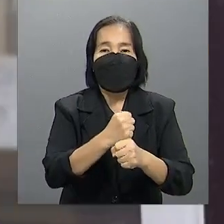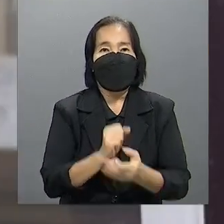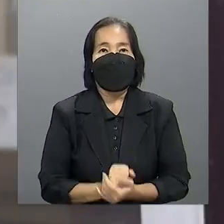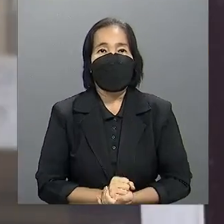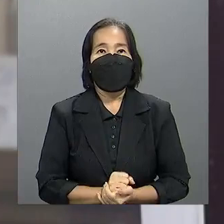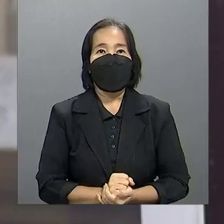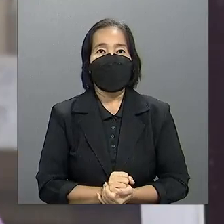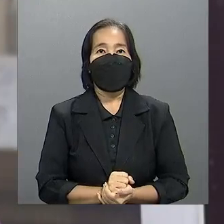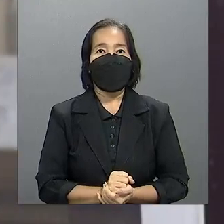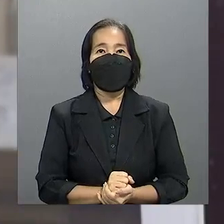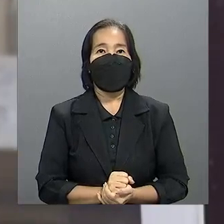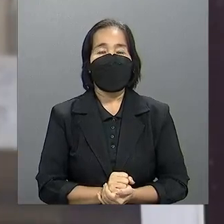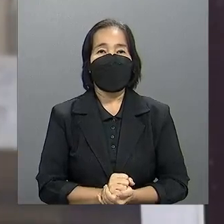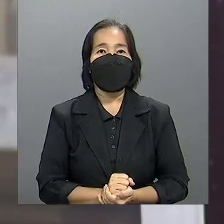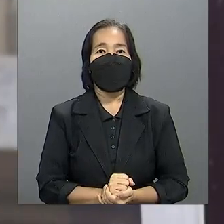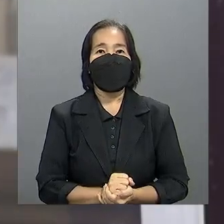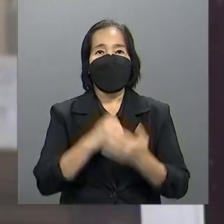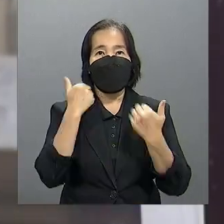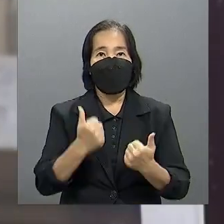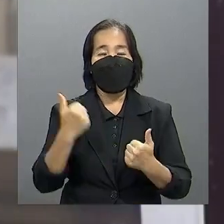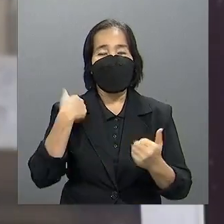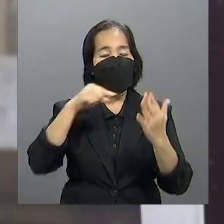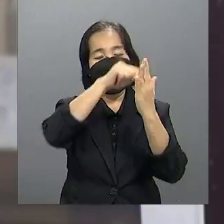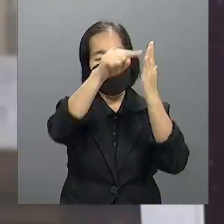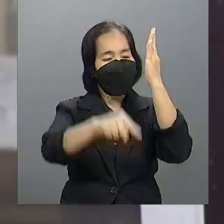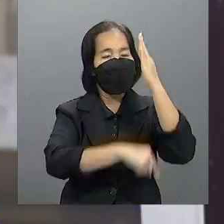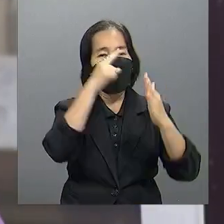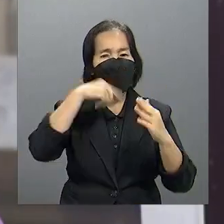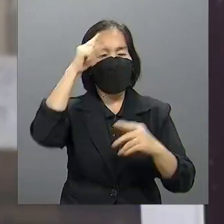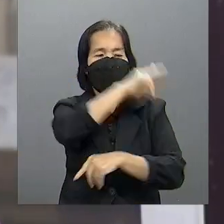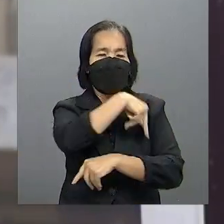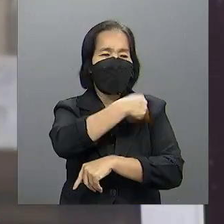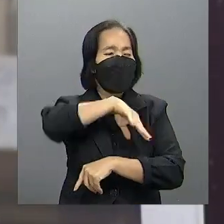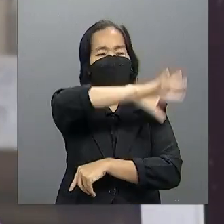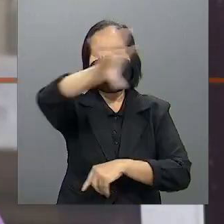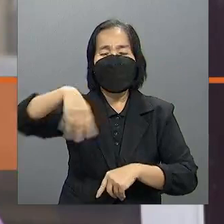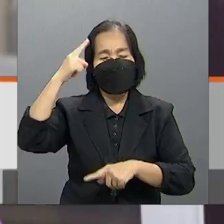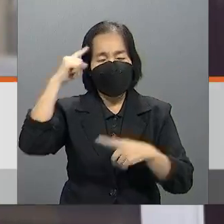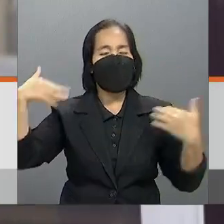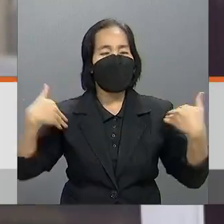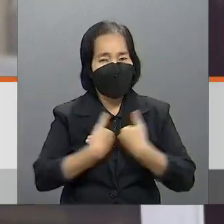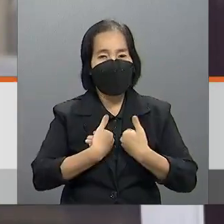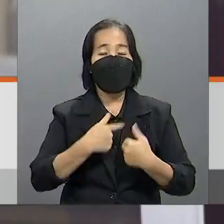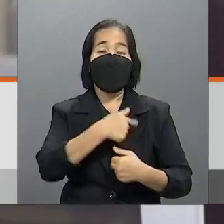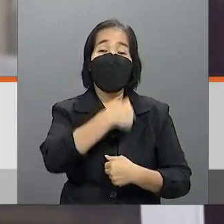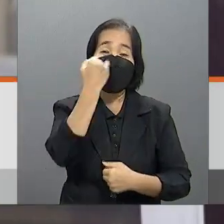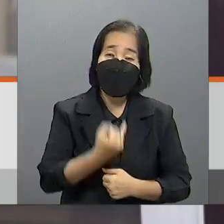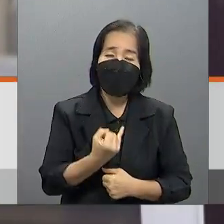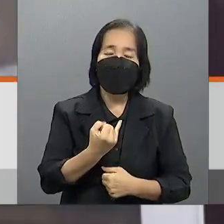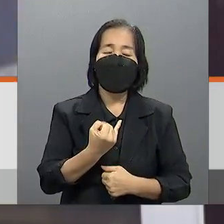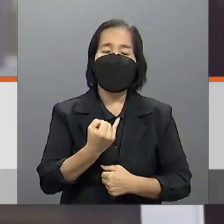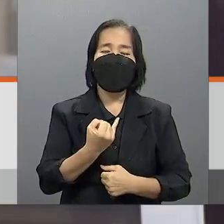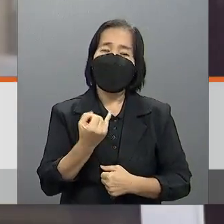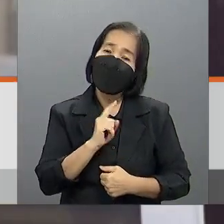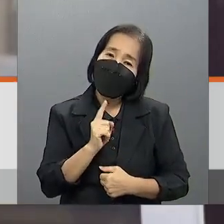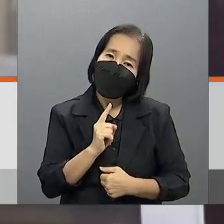บาลทุกๆที่ในประเทศไทยคิดว่าเหนื่อยเหมือนกันหมดทุกคนค่ะถามว่าท้อไหมเพื่อความป